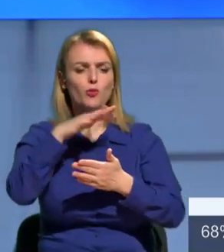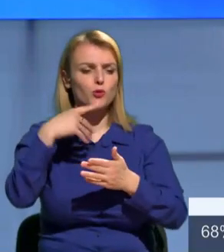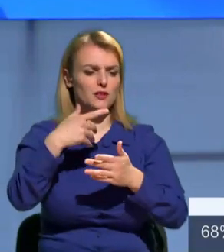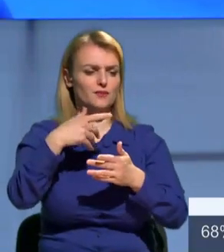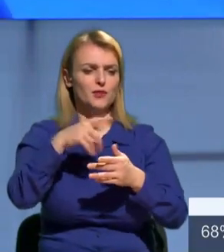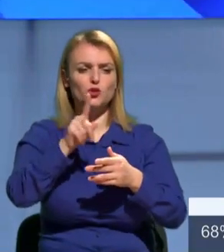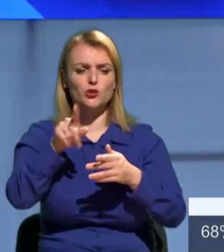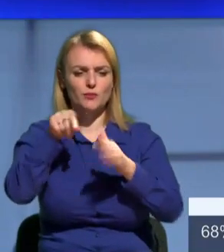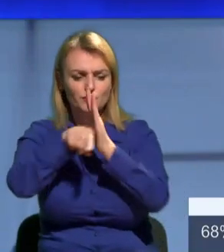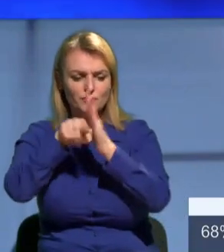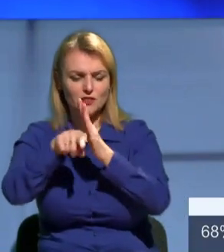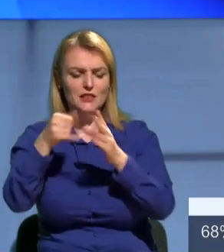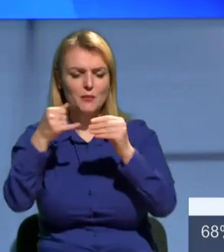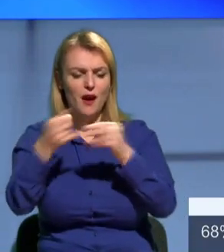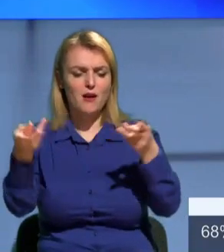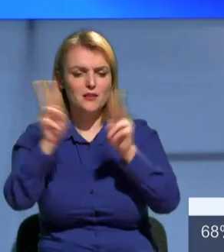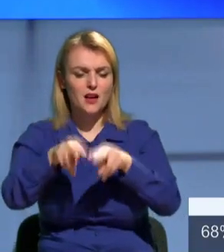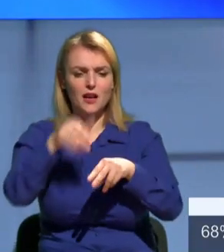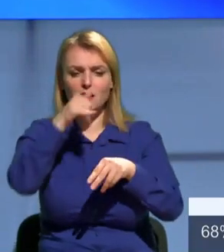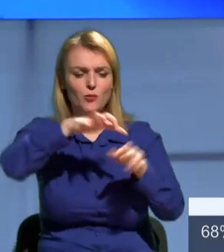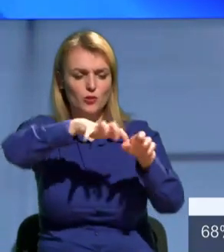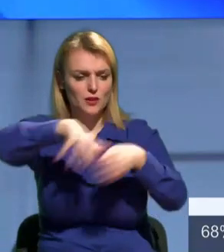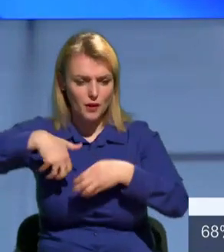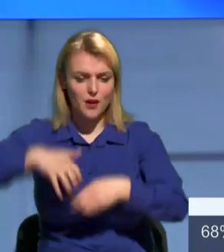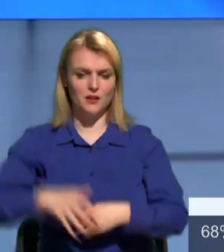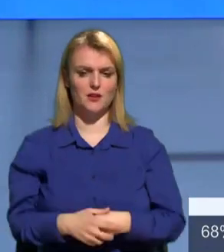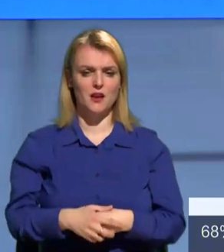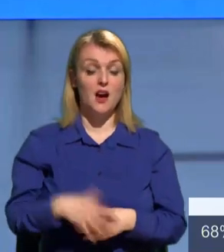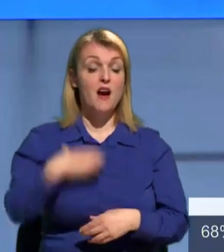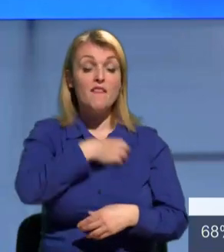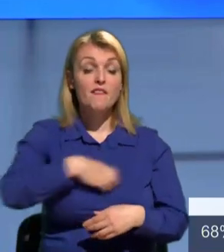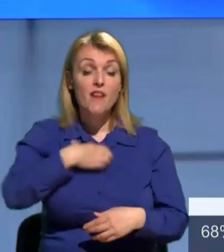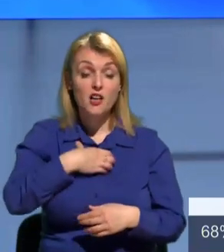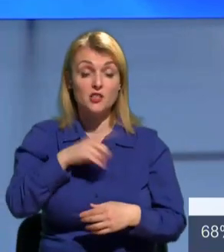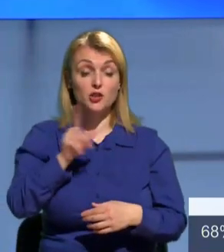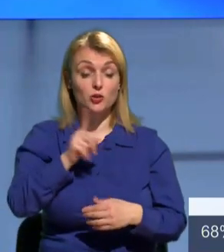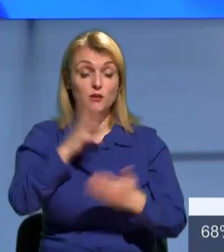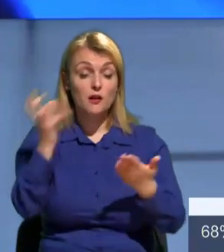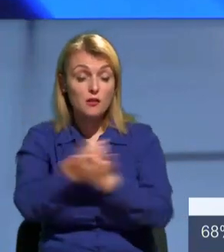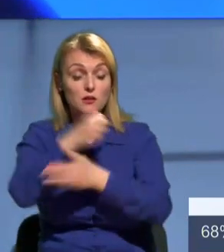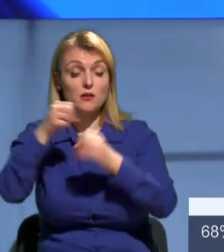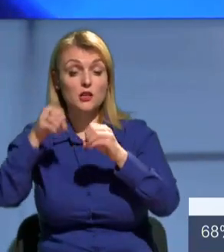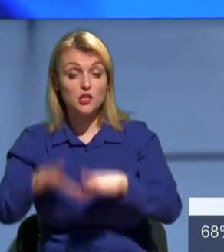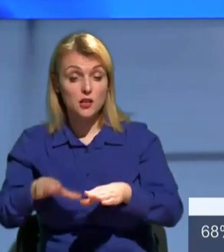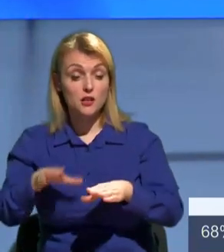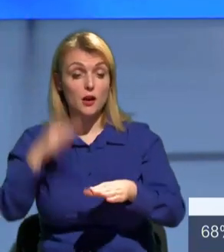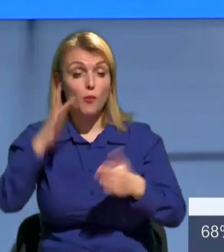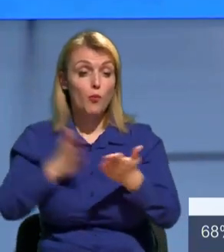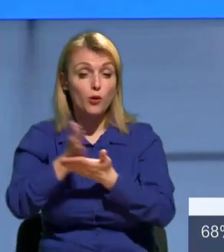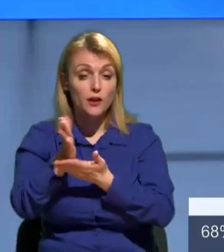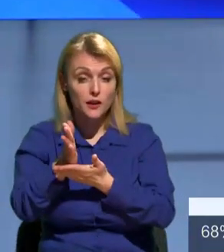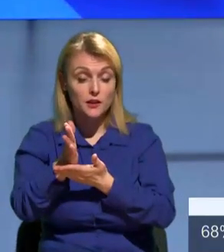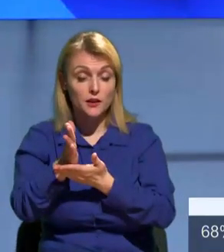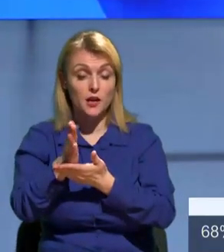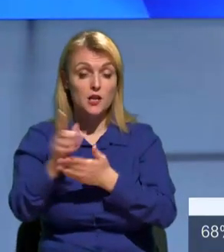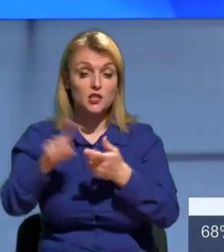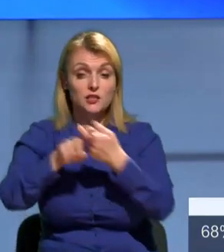pe această cale destul de rapid. Important este noi să găsim și soluția politică pentru problema